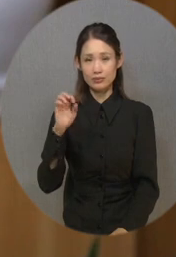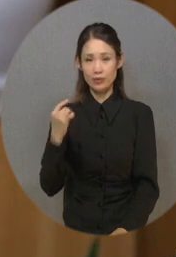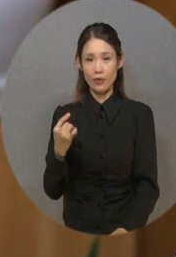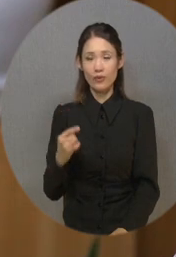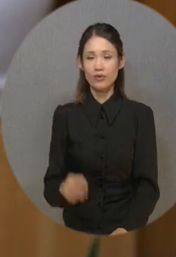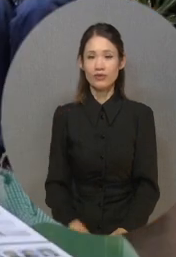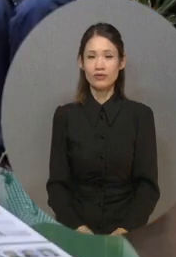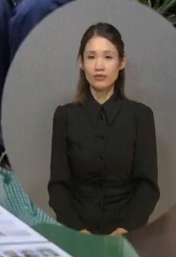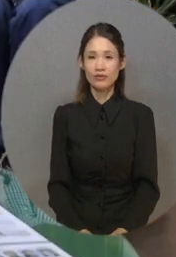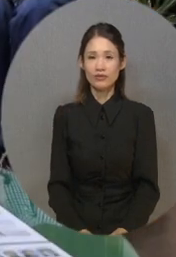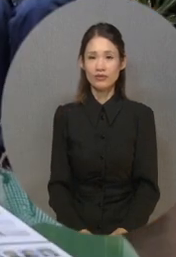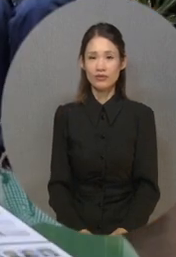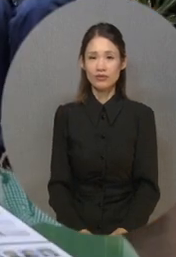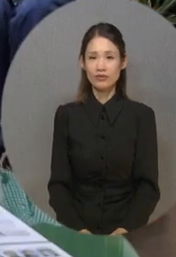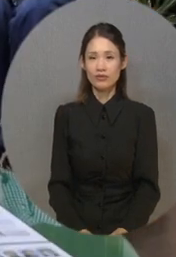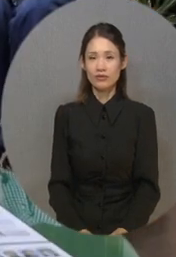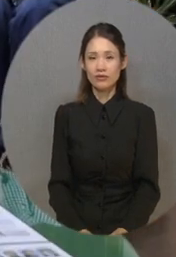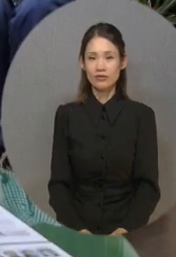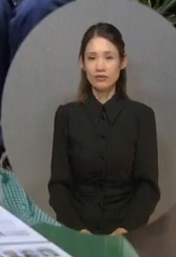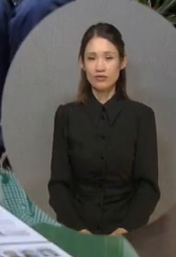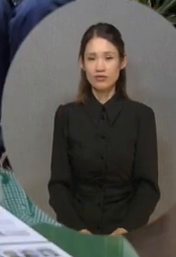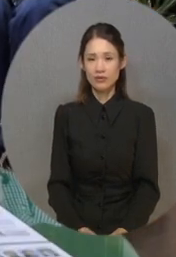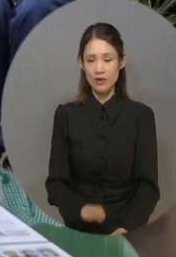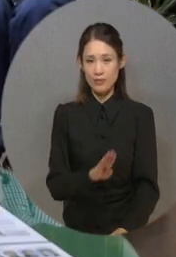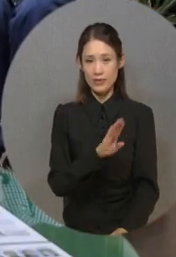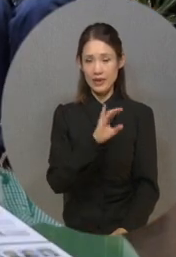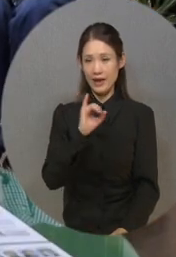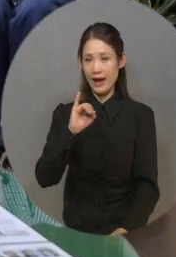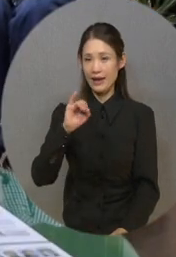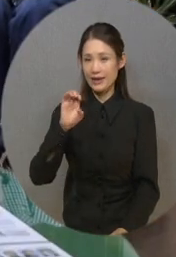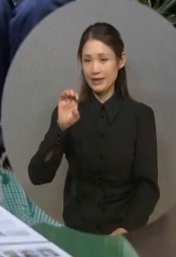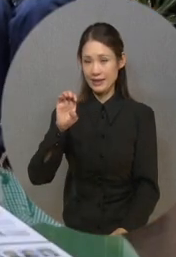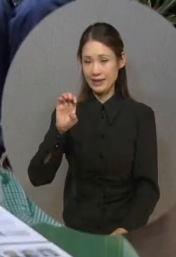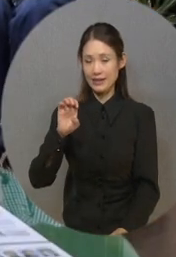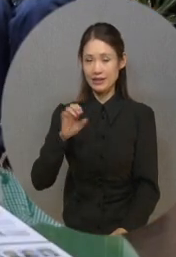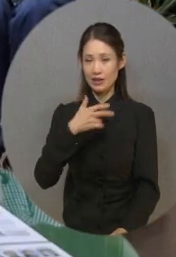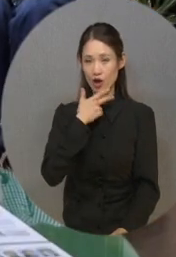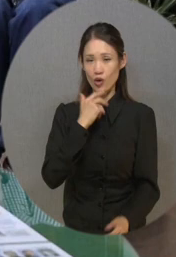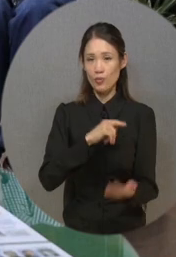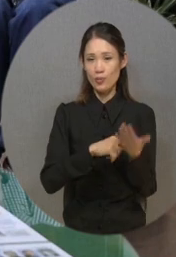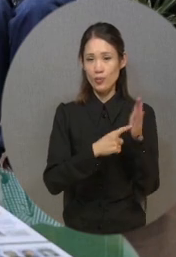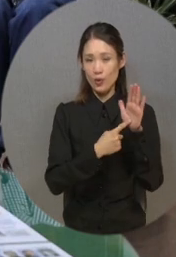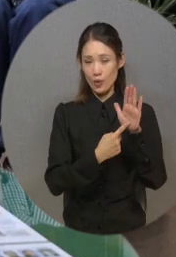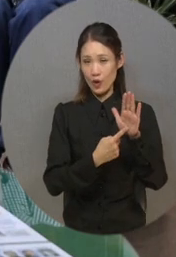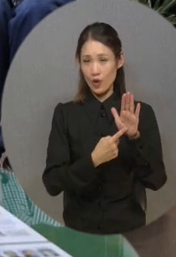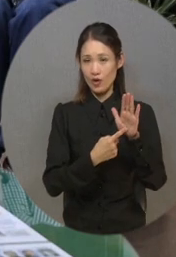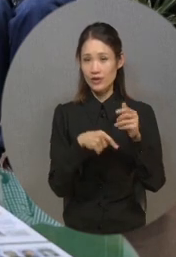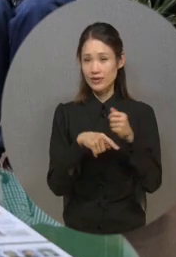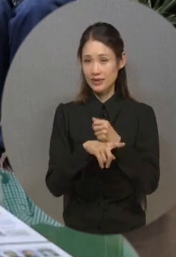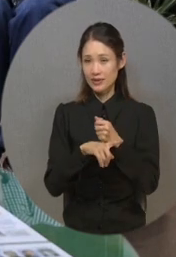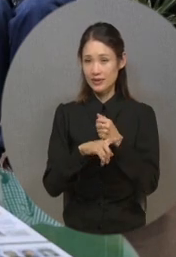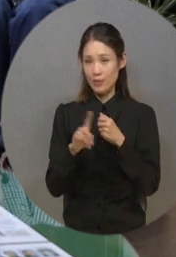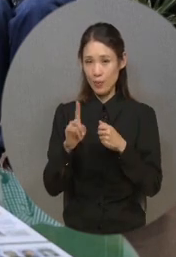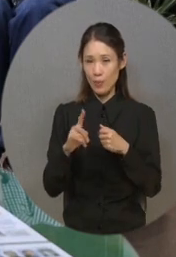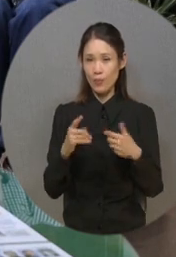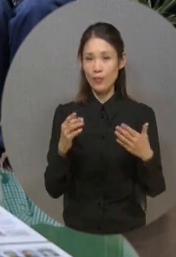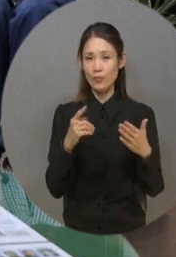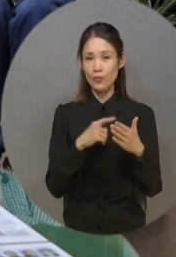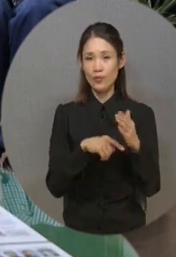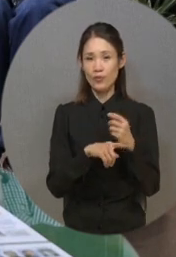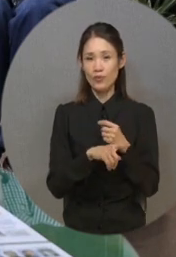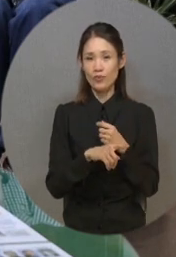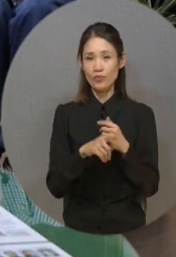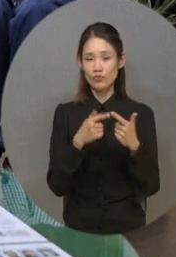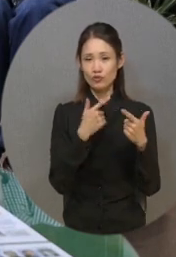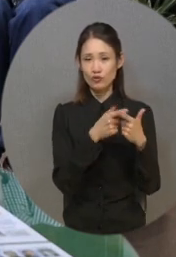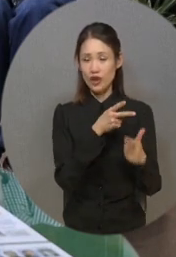엑스포. 아. 그러니까 BIE라는 국제 박람회 기구의 영어 표현은 네. 부산이 저 엑스포다. 딱 맞아떨어지네. 부산